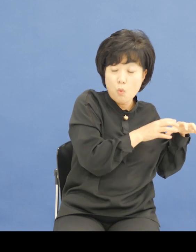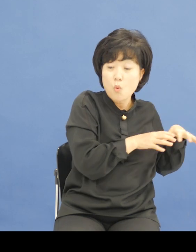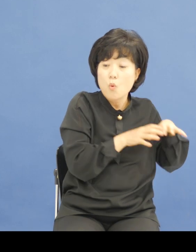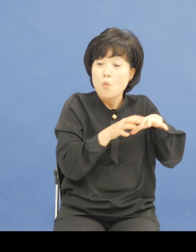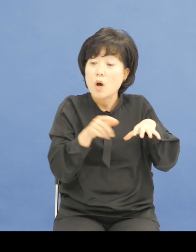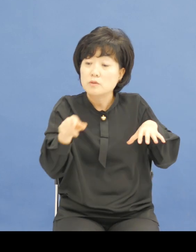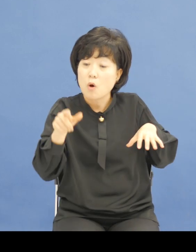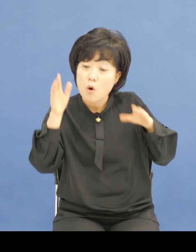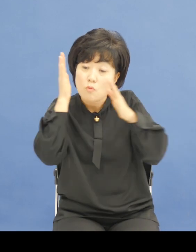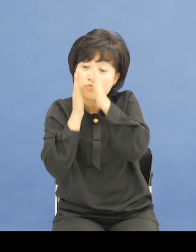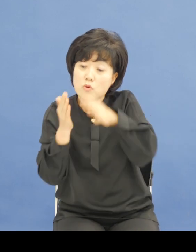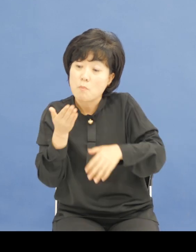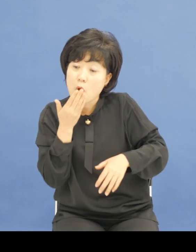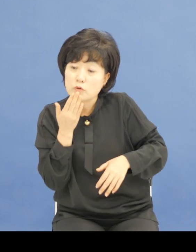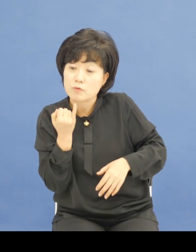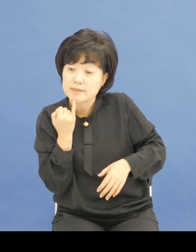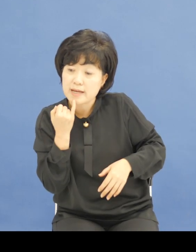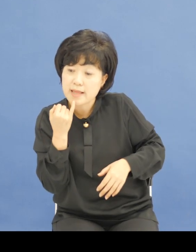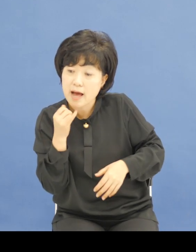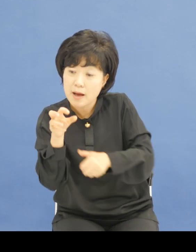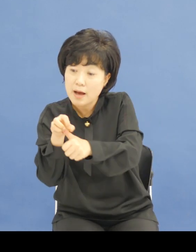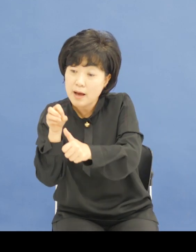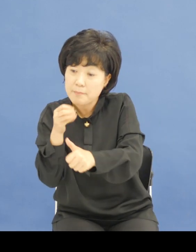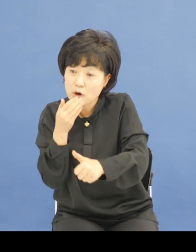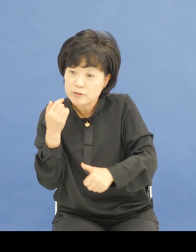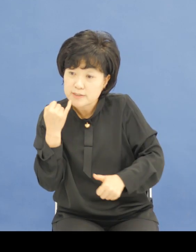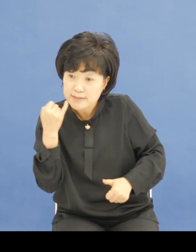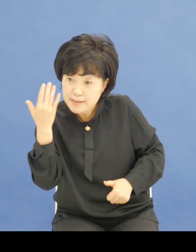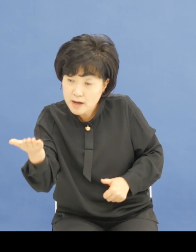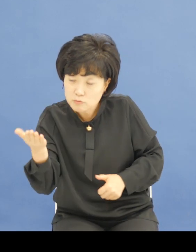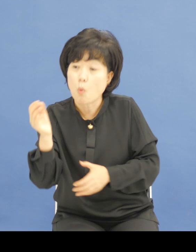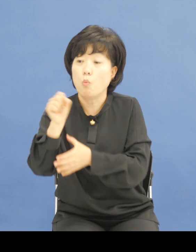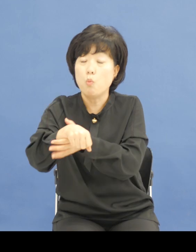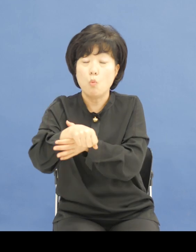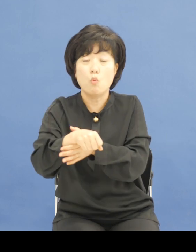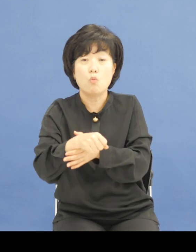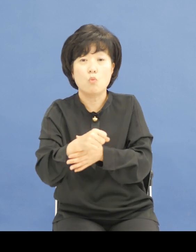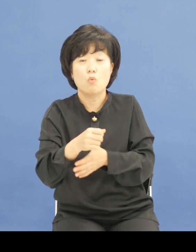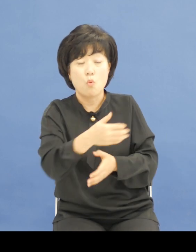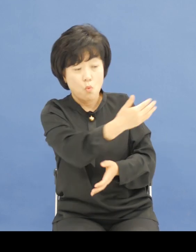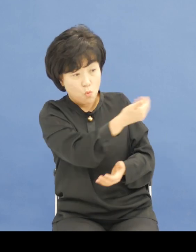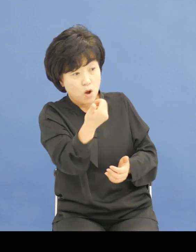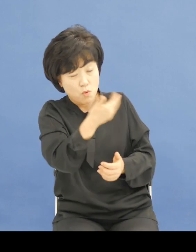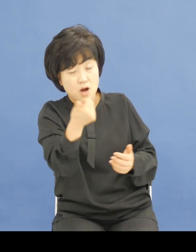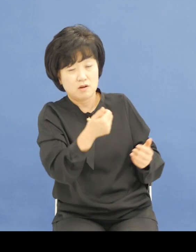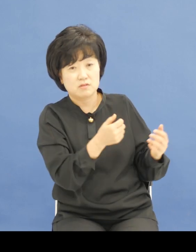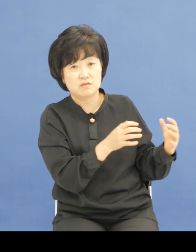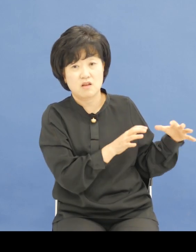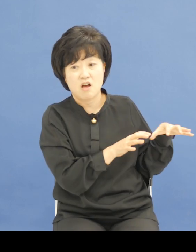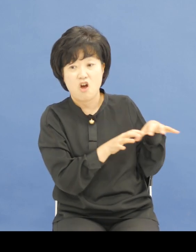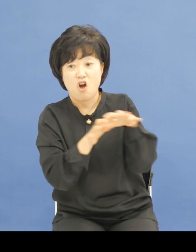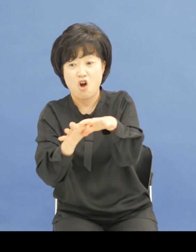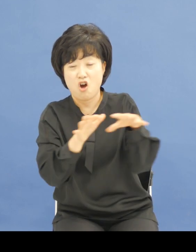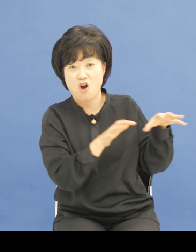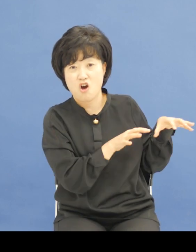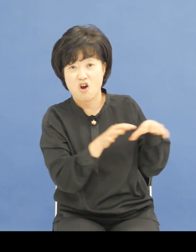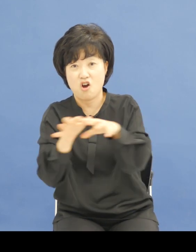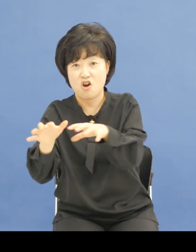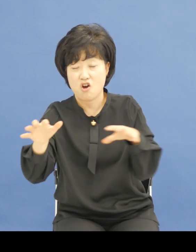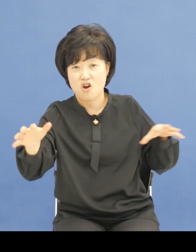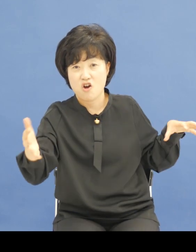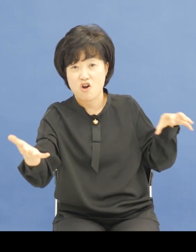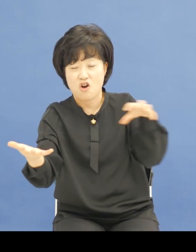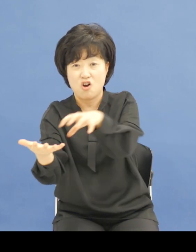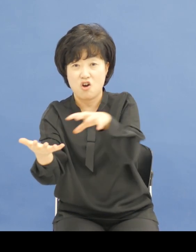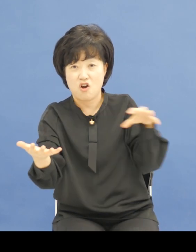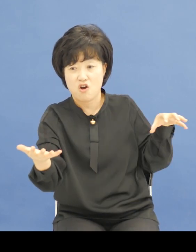예. 근데 이게 풀이 많으니까 자꾸 사람들이 이제 유목민들이 많이 들어온 거예요. 그 반투족들이. 그러다가 이제